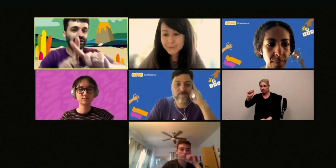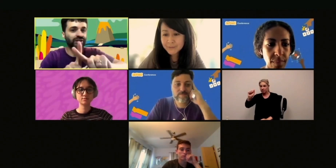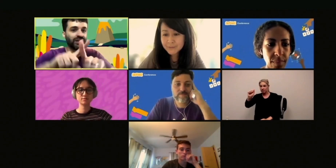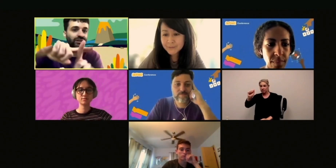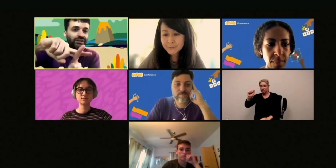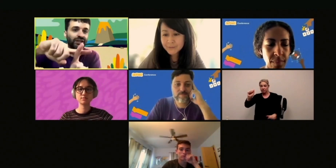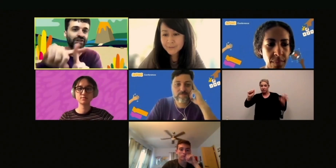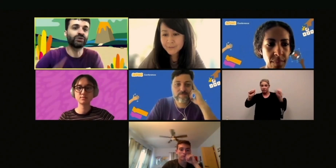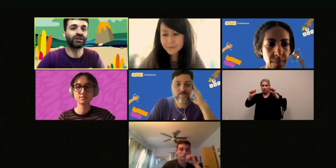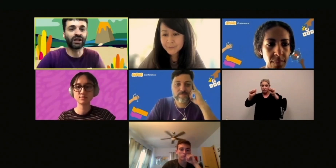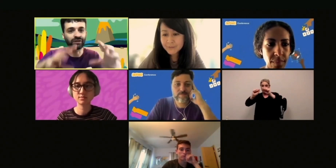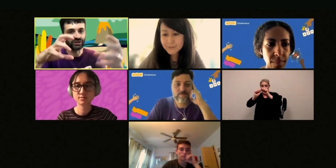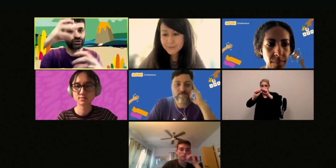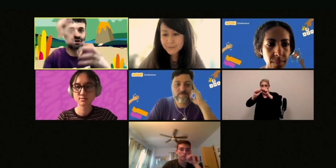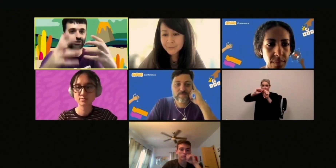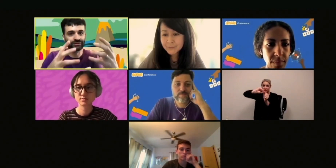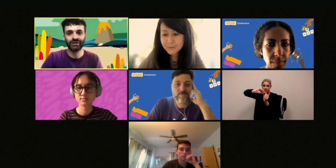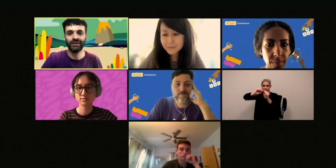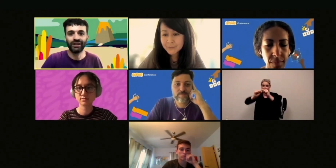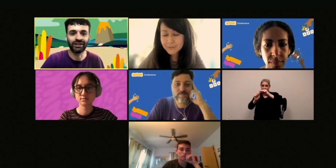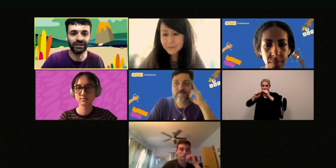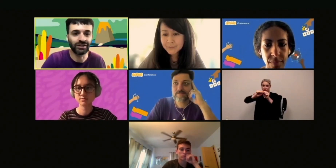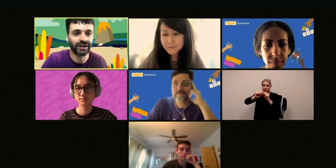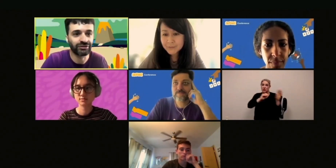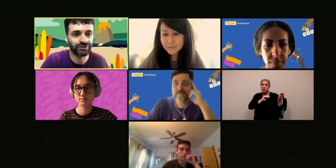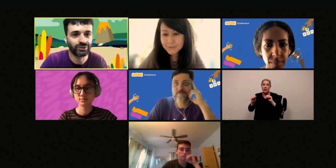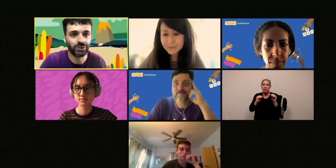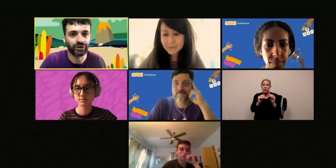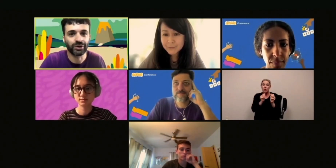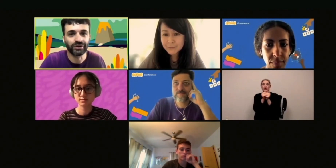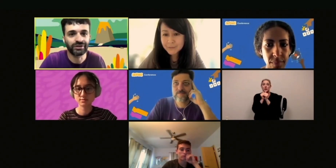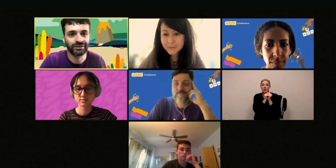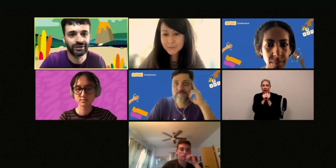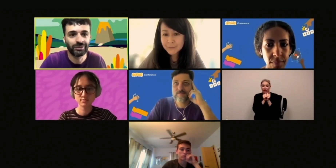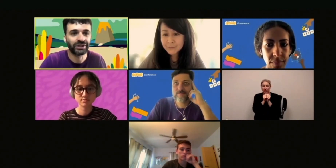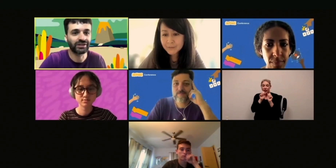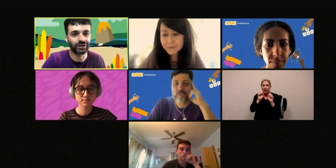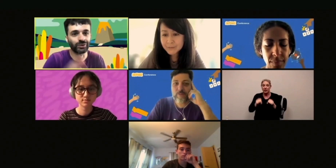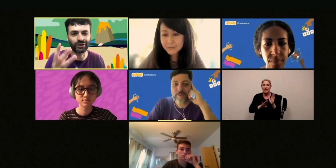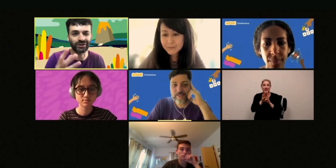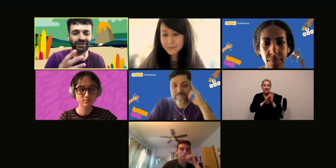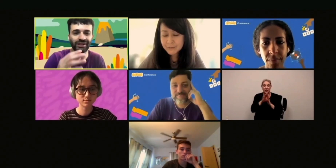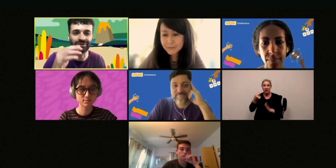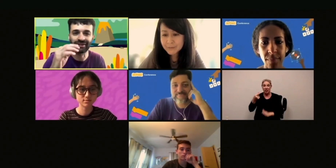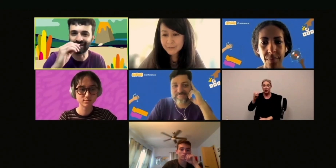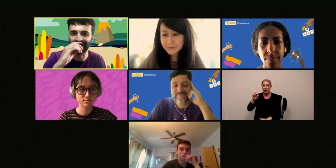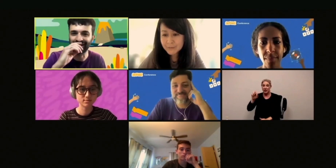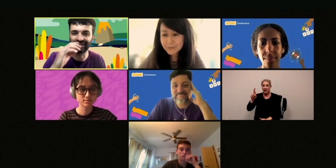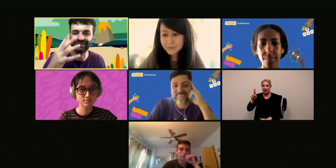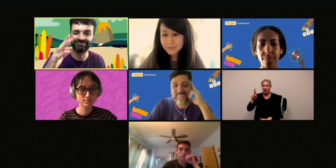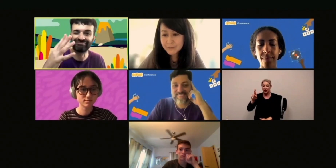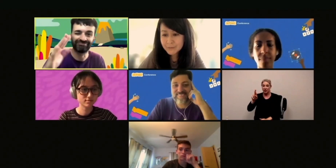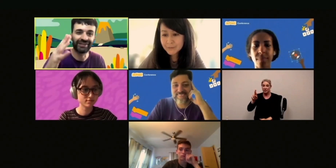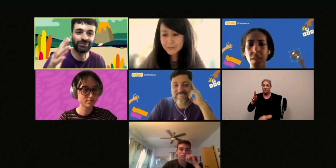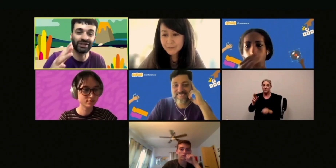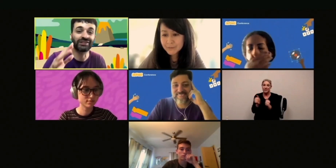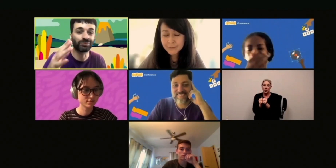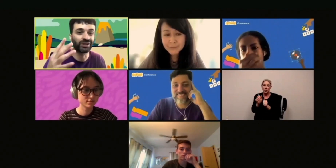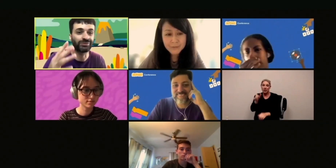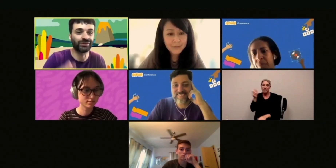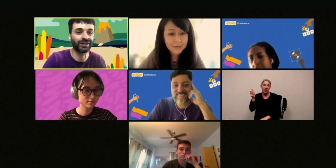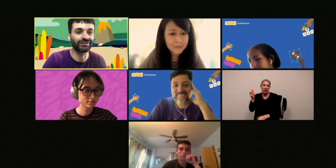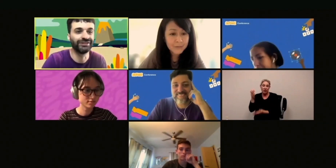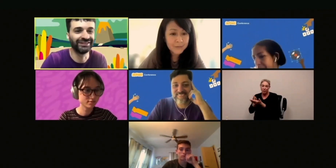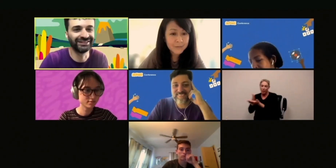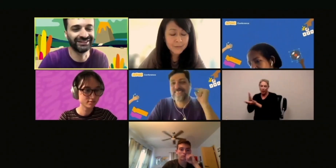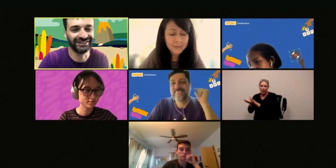スプライトが他の後スプライトにこういう風に後くっついてあと回転を後すると情報が頭一緒に